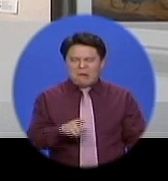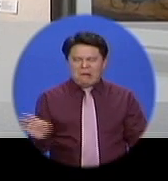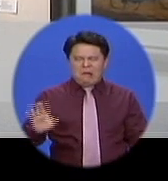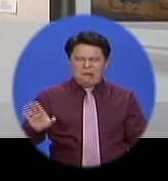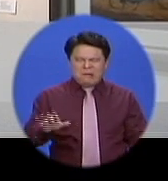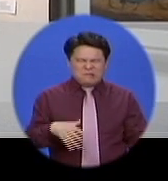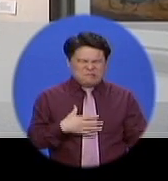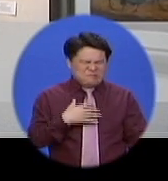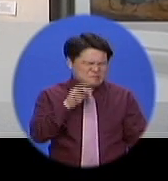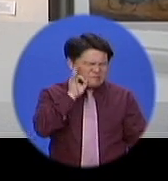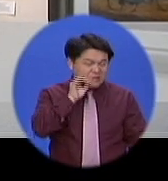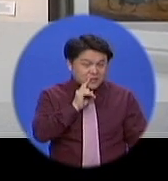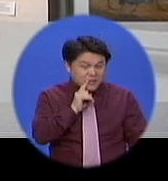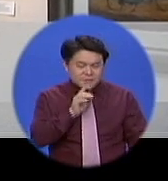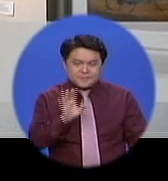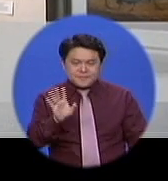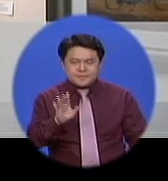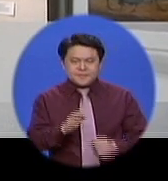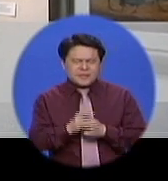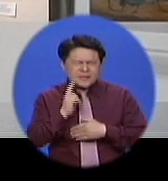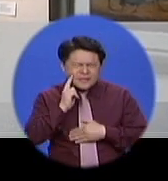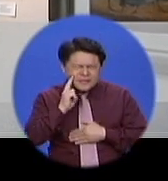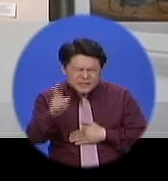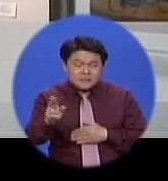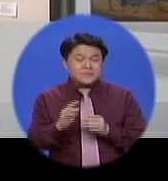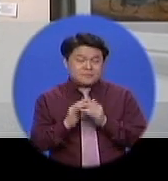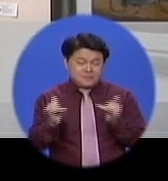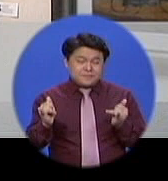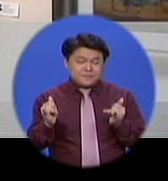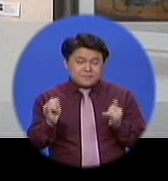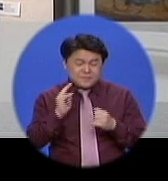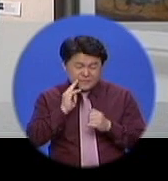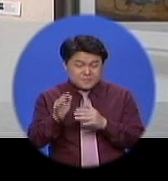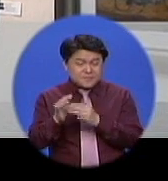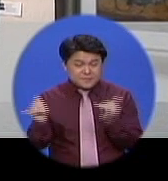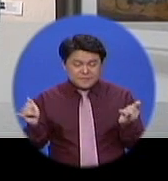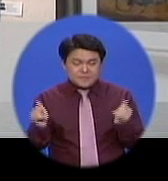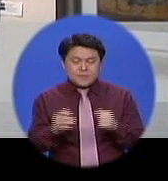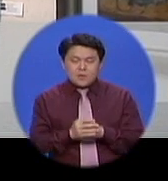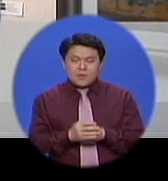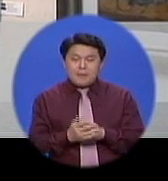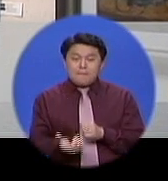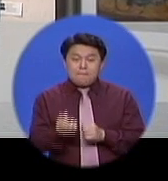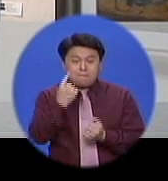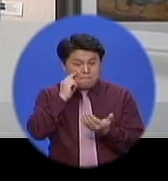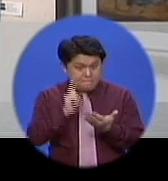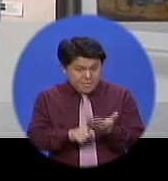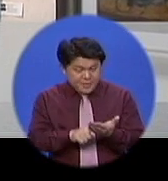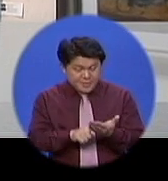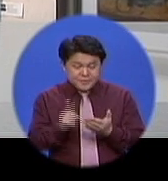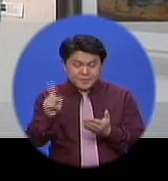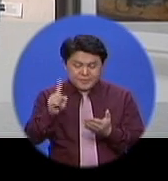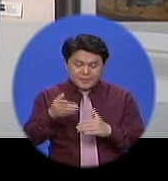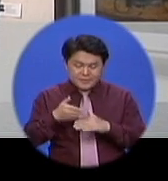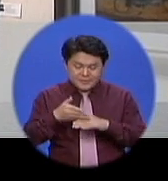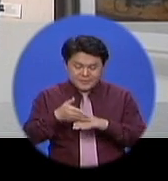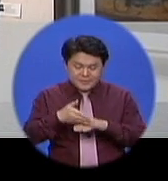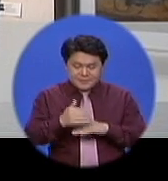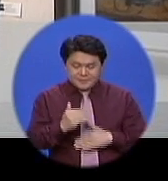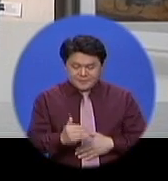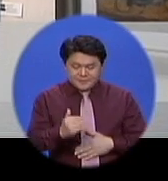그거는 아주 심한 경우에 해당되는 것이고, 우리가 조기에 잘 발견해서